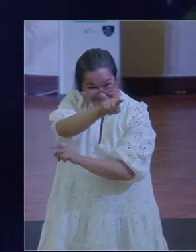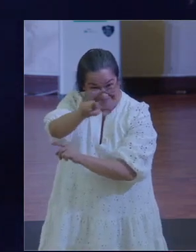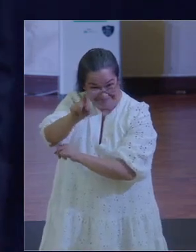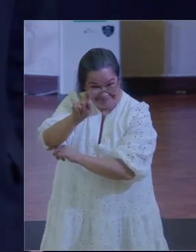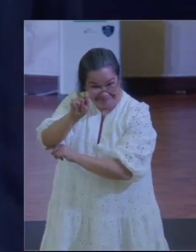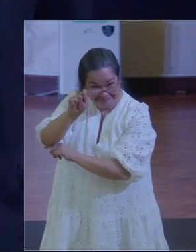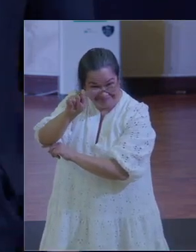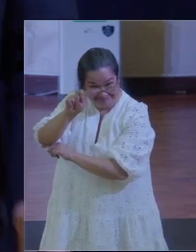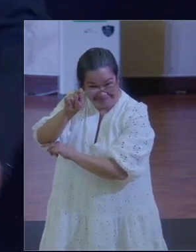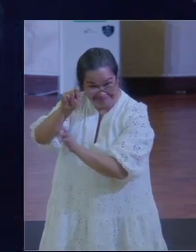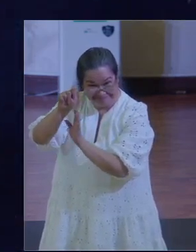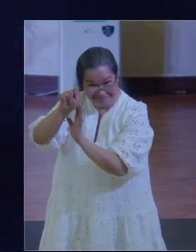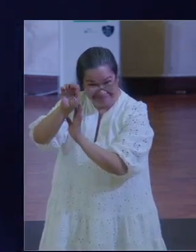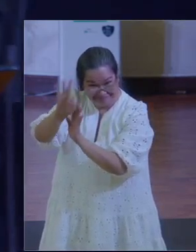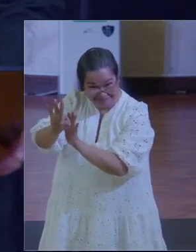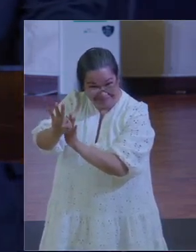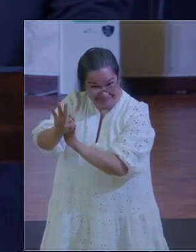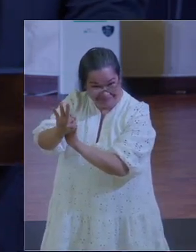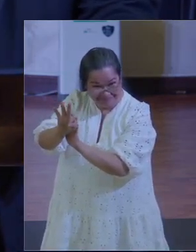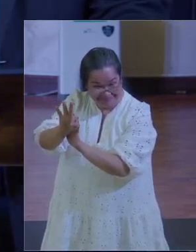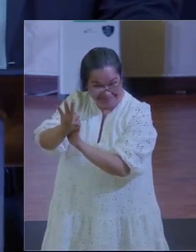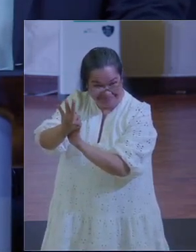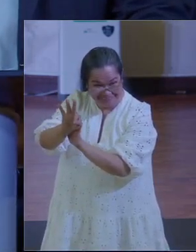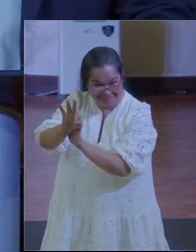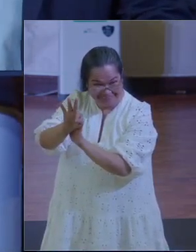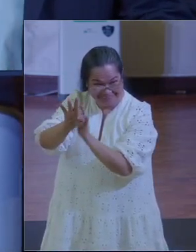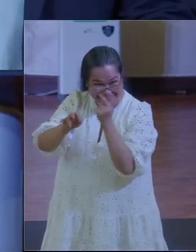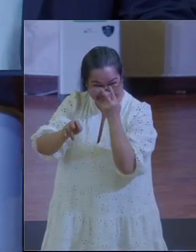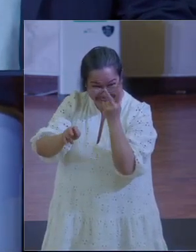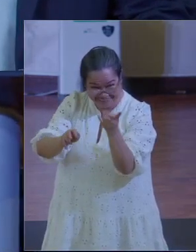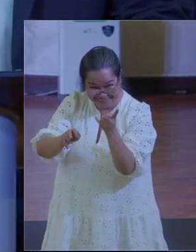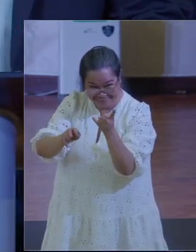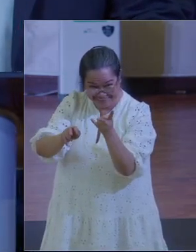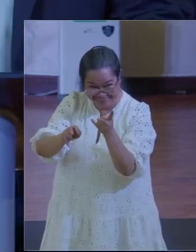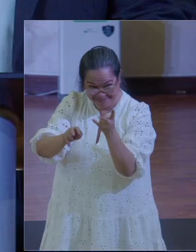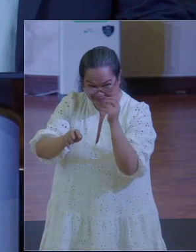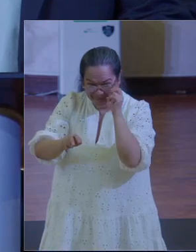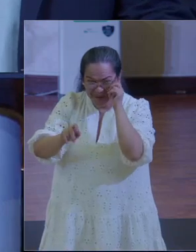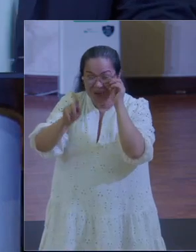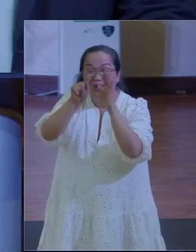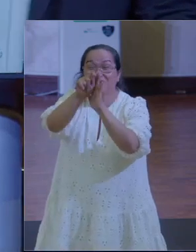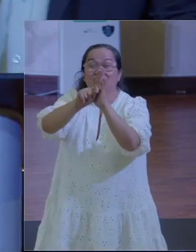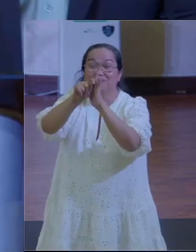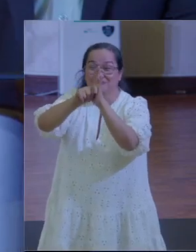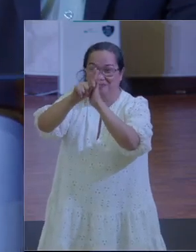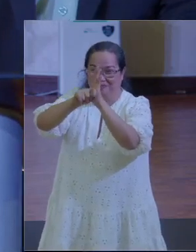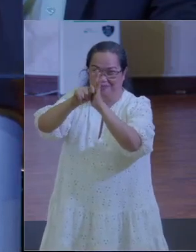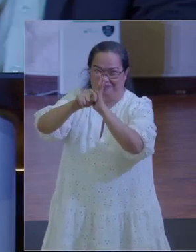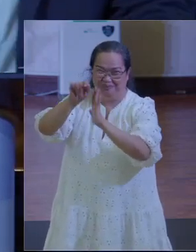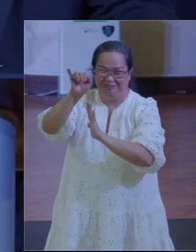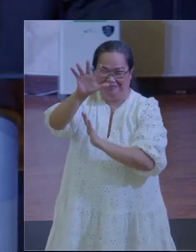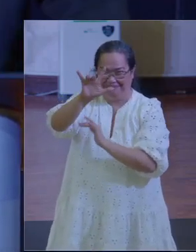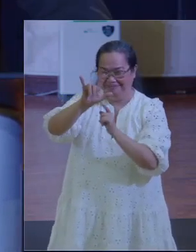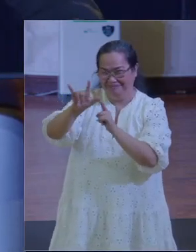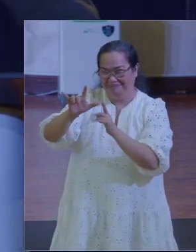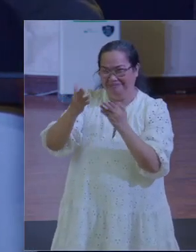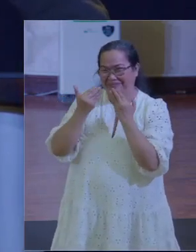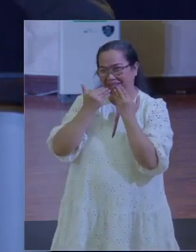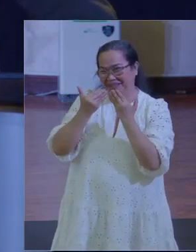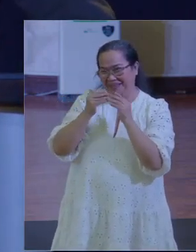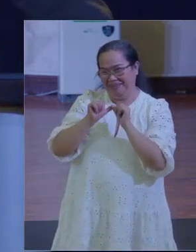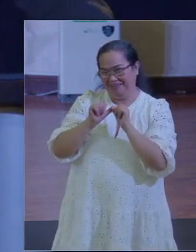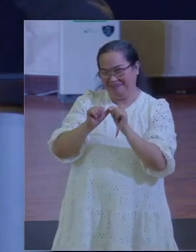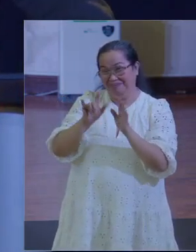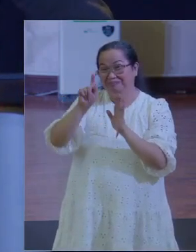will say, ang laki naman ng kikitahin niya pag yung monetize yung viewing, di ba? Pero salamat pa rin sa mga taong